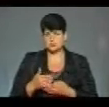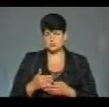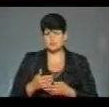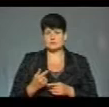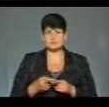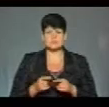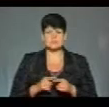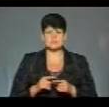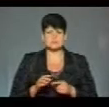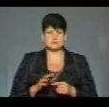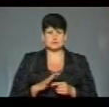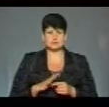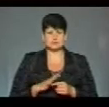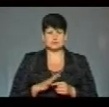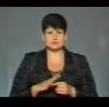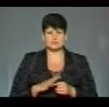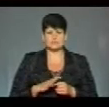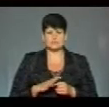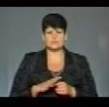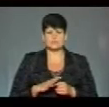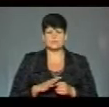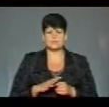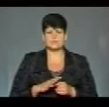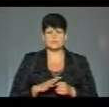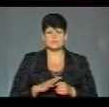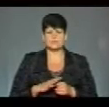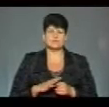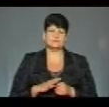Це було, не знаю по імені,